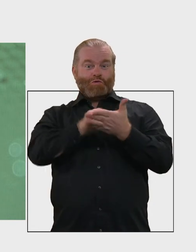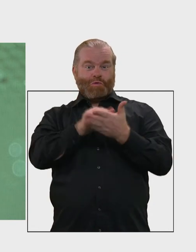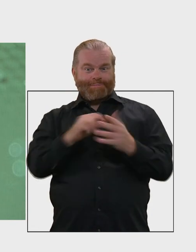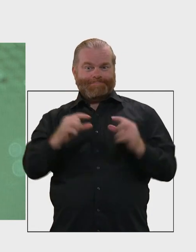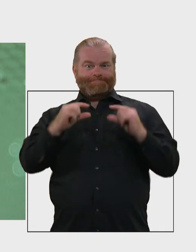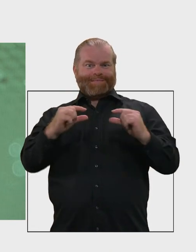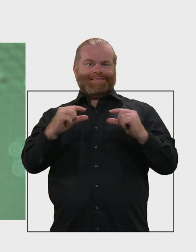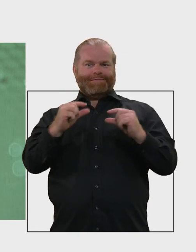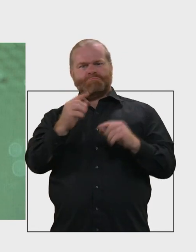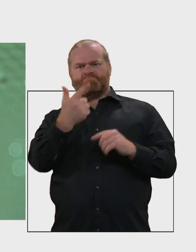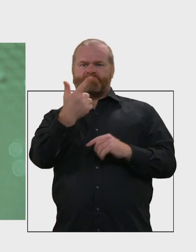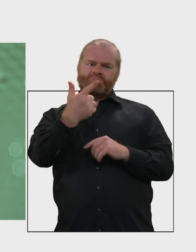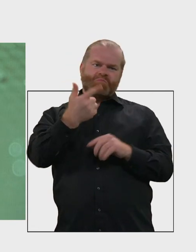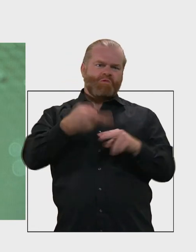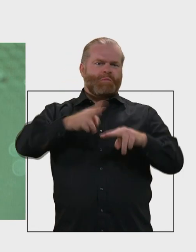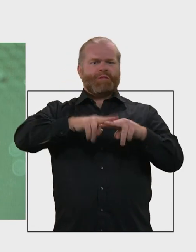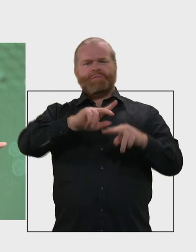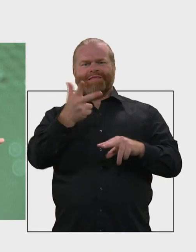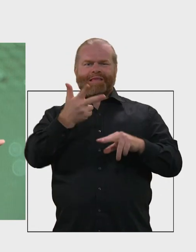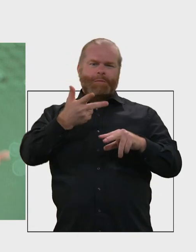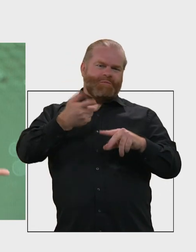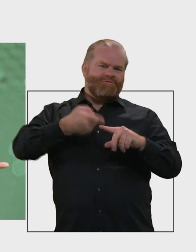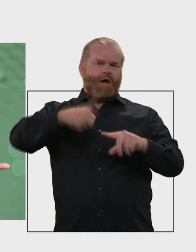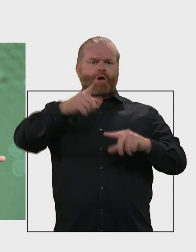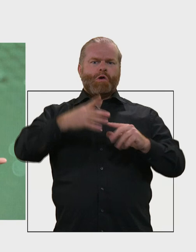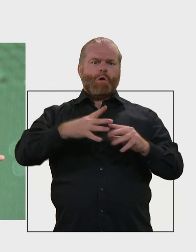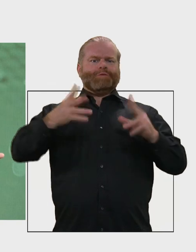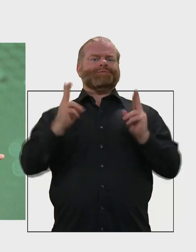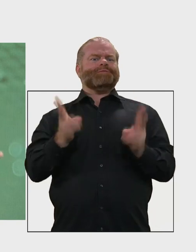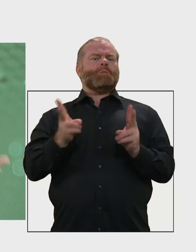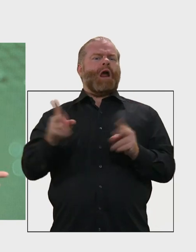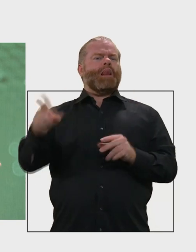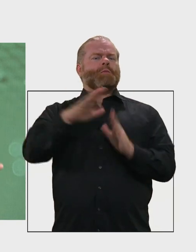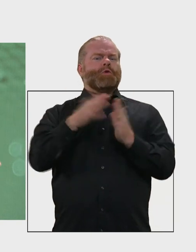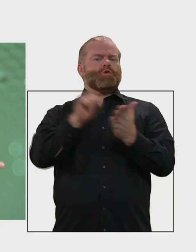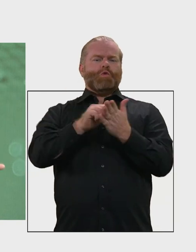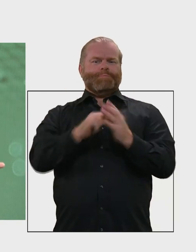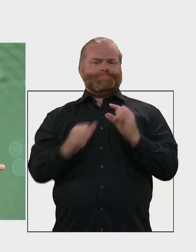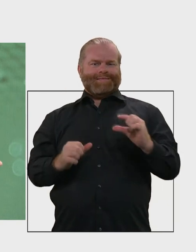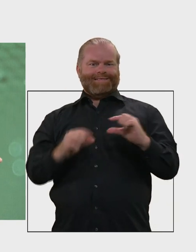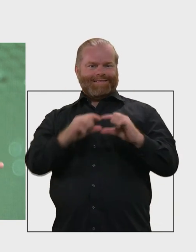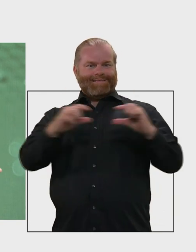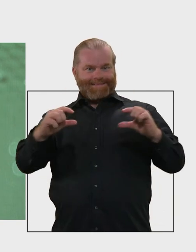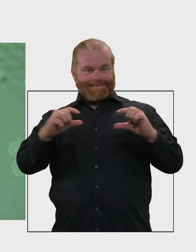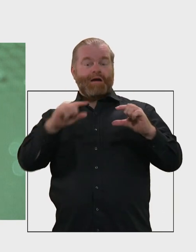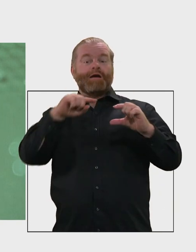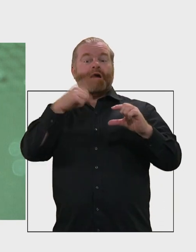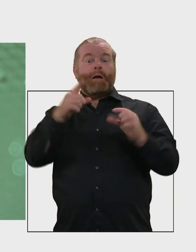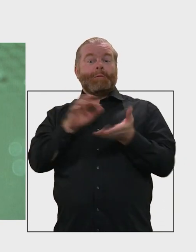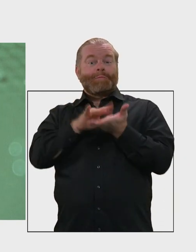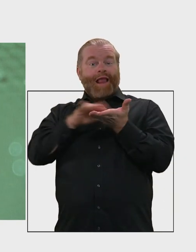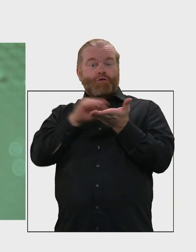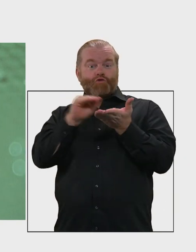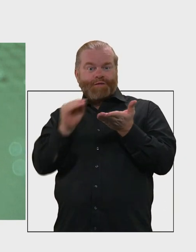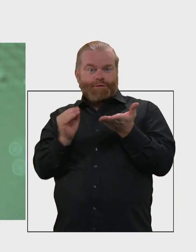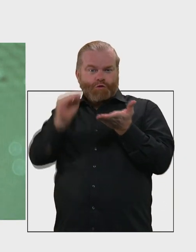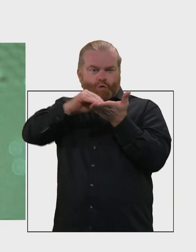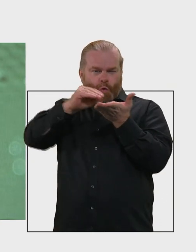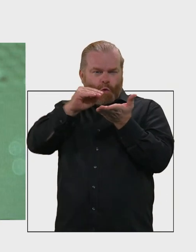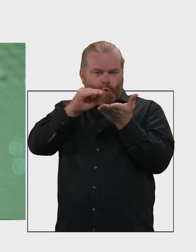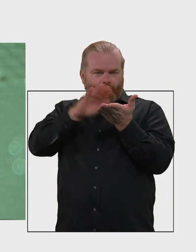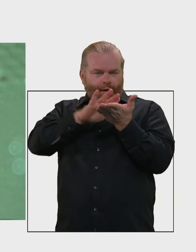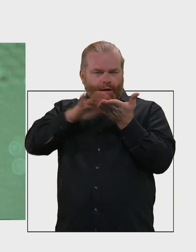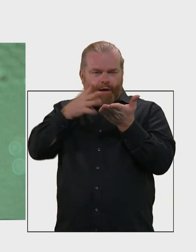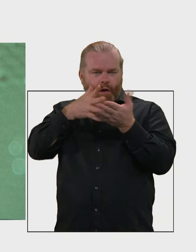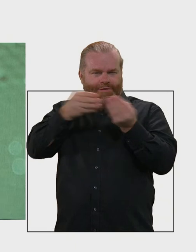Brellschrift nimmt noch mal mehr Platz ein. Das heißt, eine Seite Großschrift, Schwarzschrift, zwei Seiten Brellschrift. Und hier